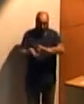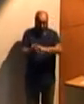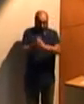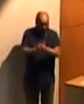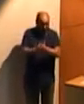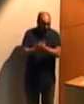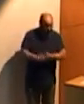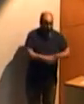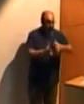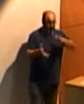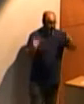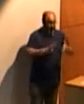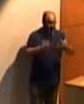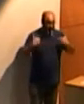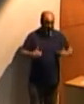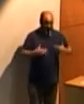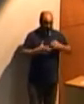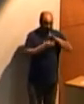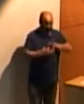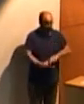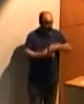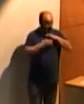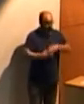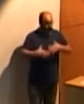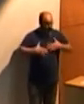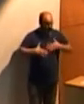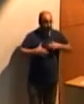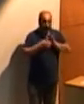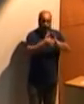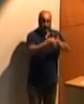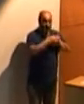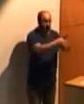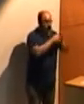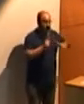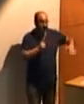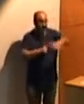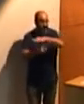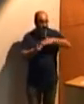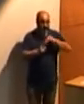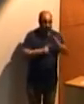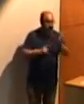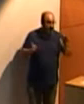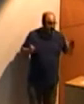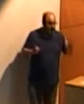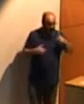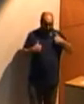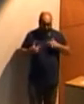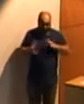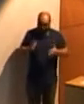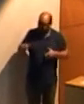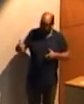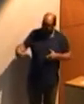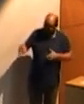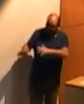des modifications sur le rapport que j'ai à moi ou le rapport que je peux avoir aux autres entre ceux qui sont modifiées ce qui ne